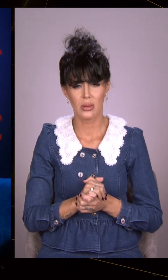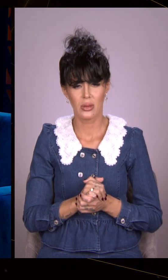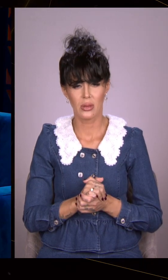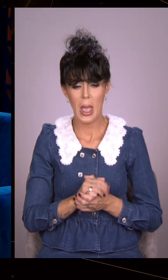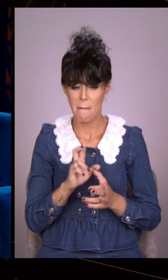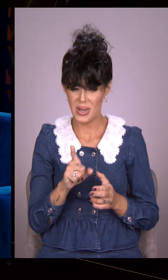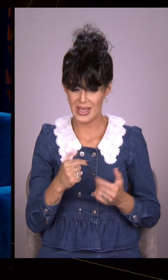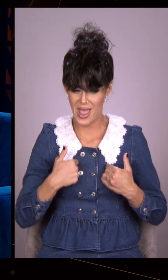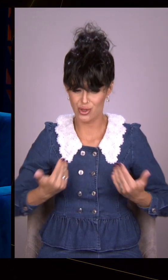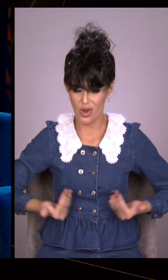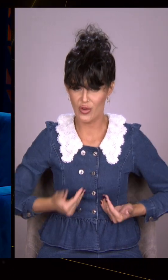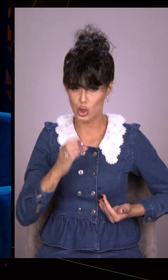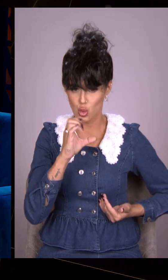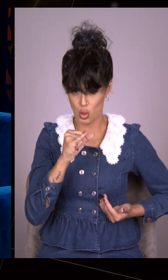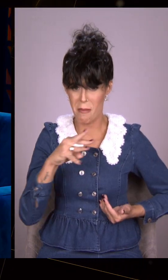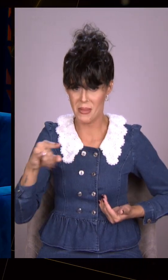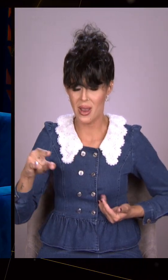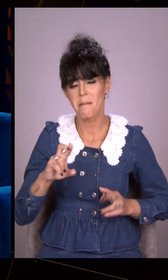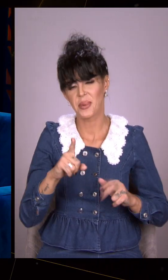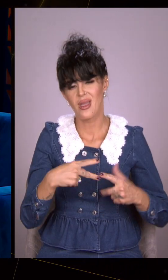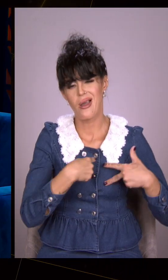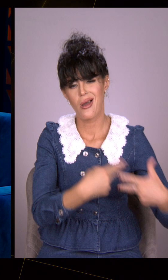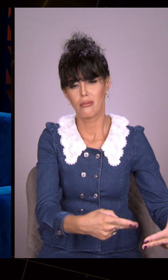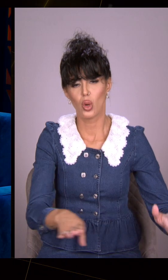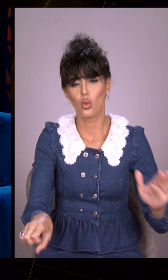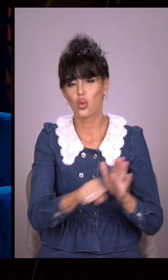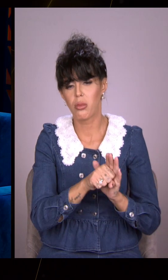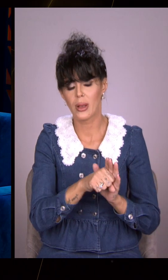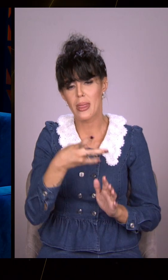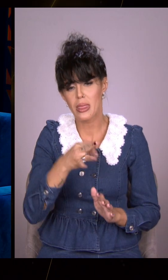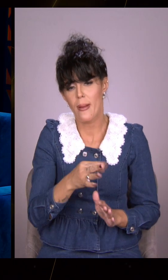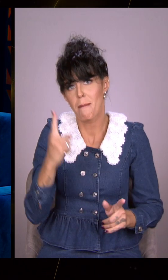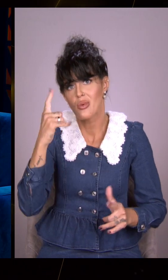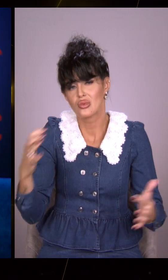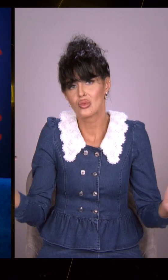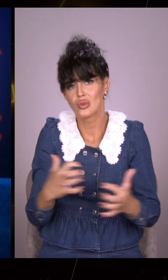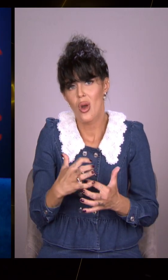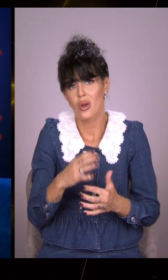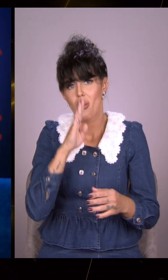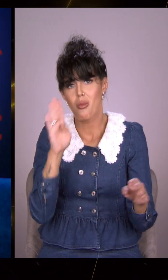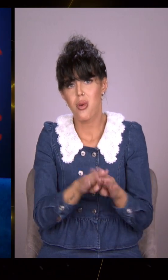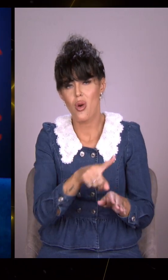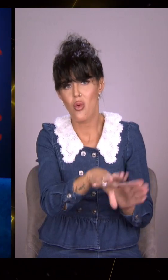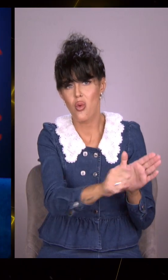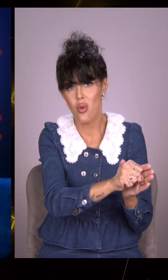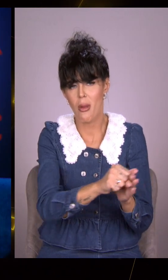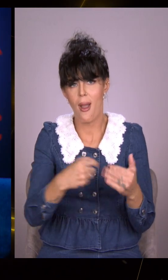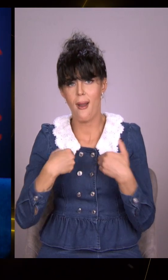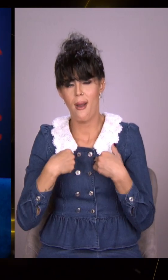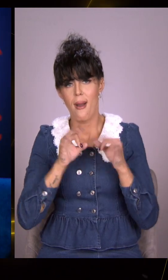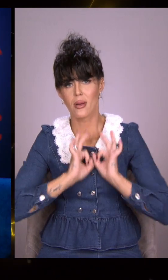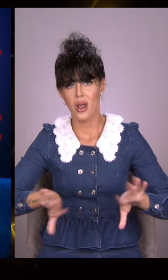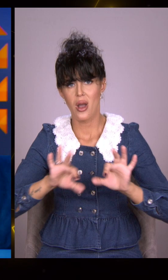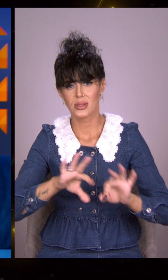разом. 100%. Але, мабуть, я залишилась для того, щоб це розповідати і пам'ятати їх. Мабуть,